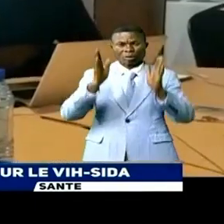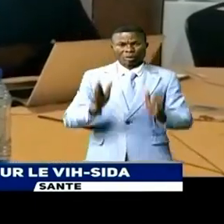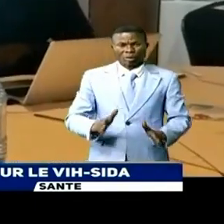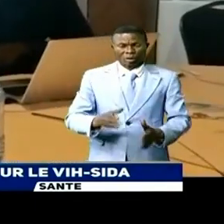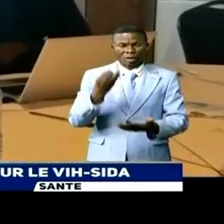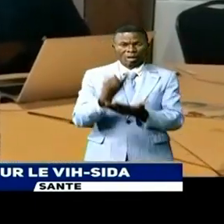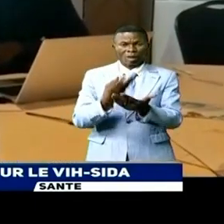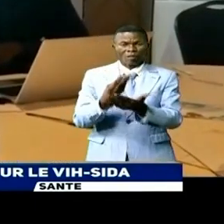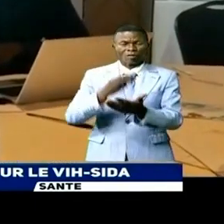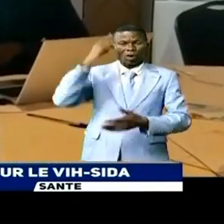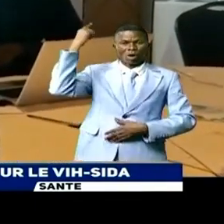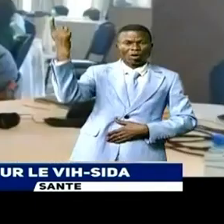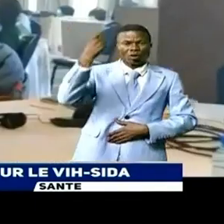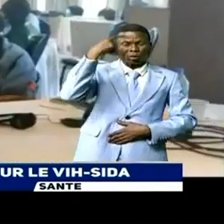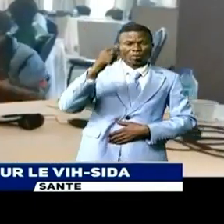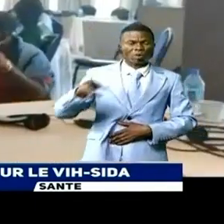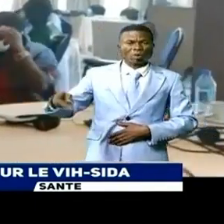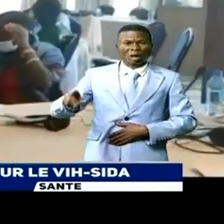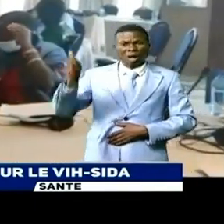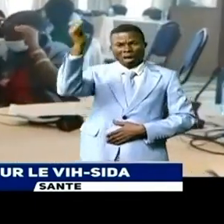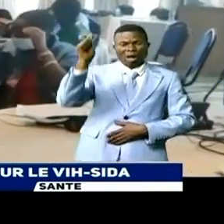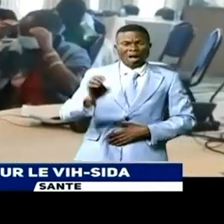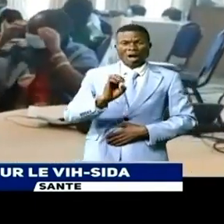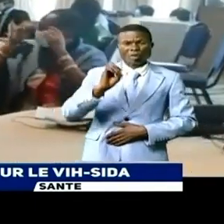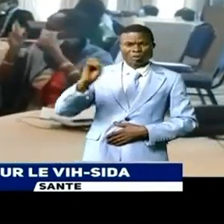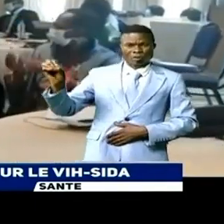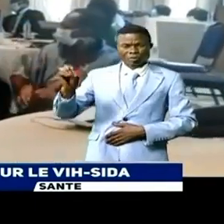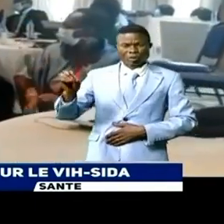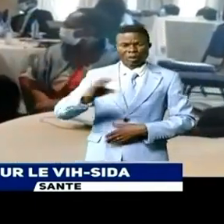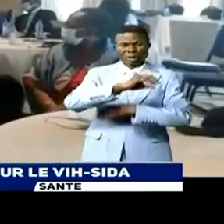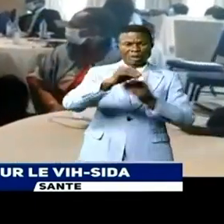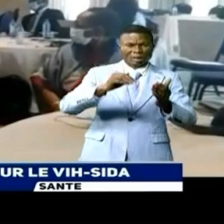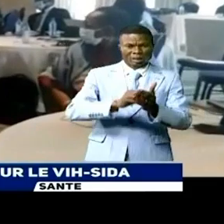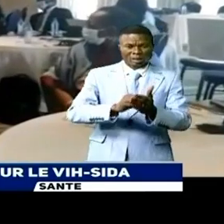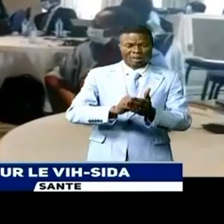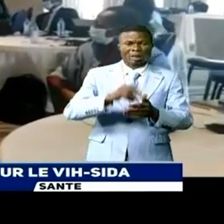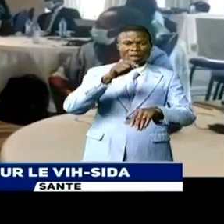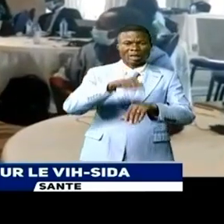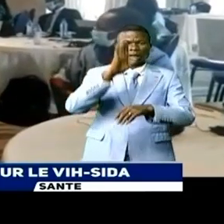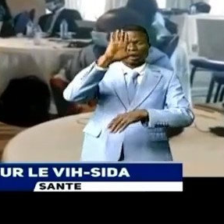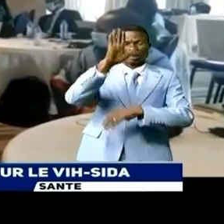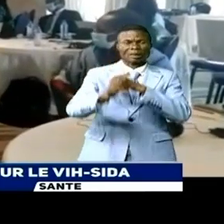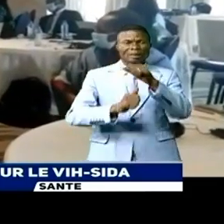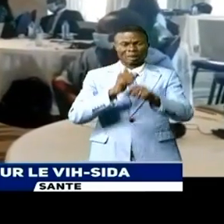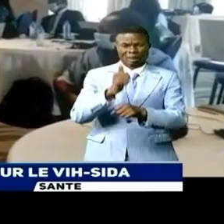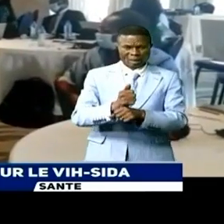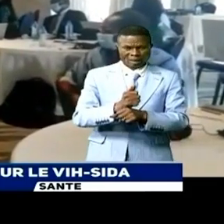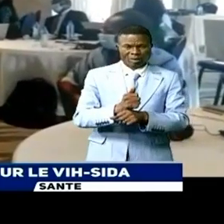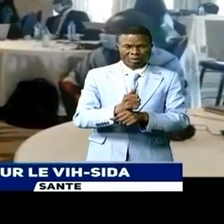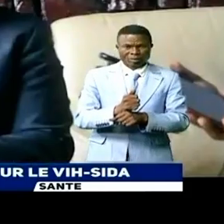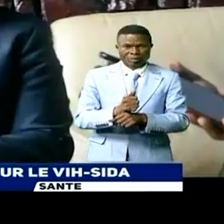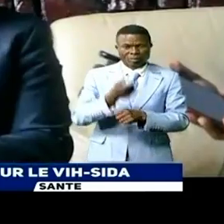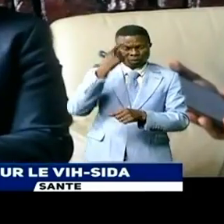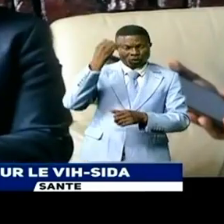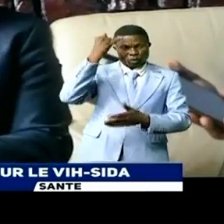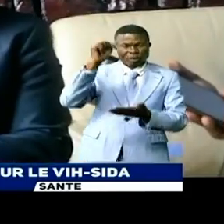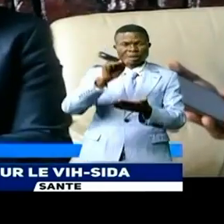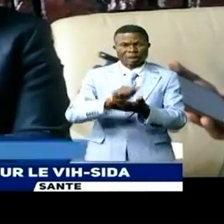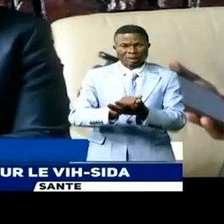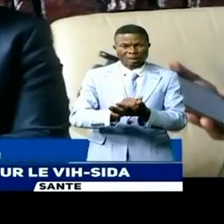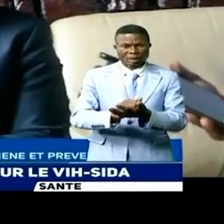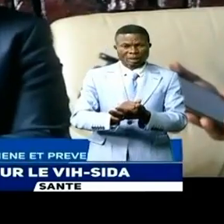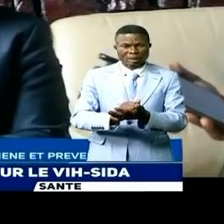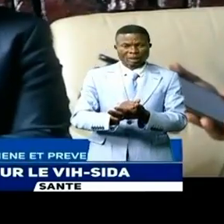mondiale pour la région afrique de l'ouest et du centre pour un mandat de cinq ans dont ce plan de